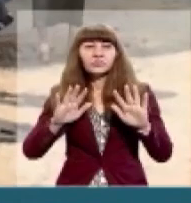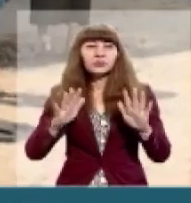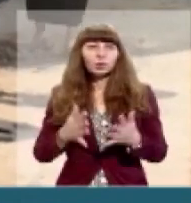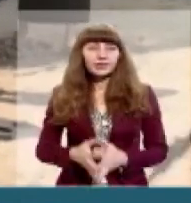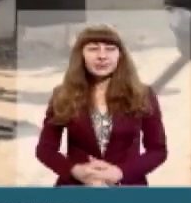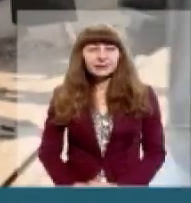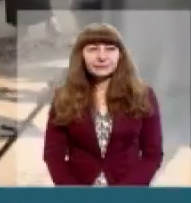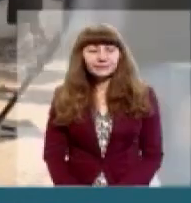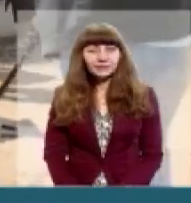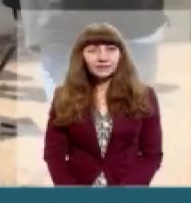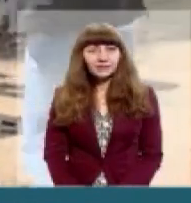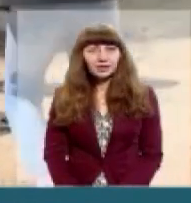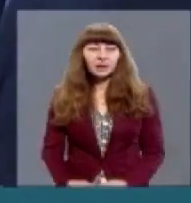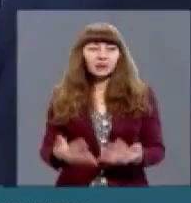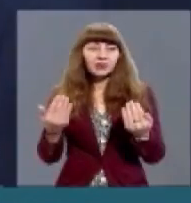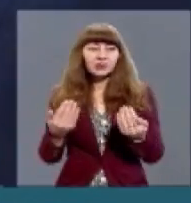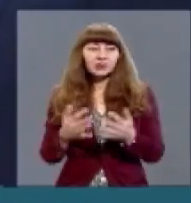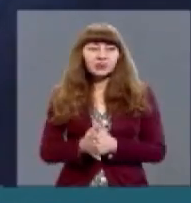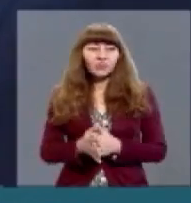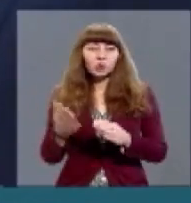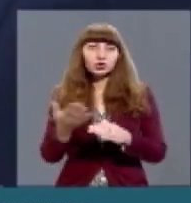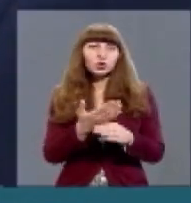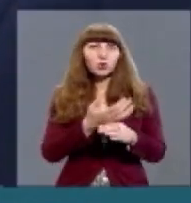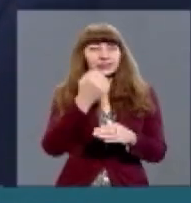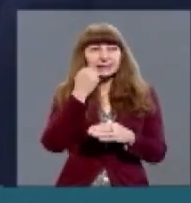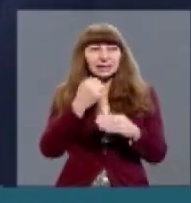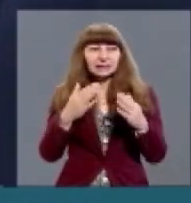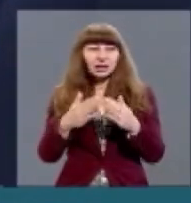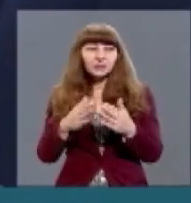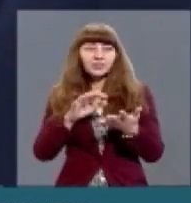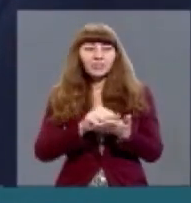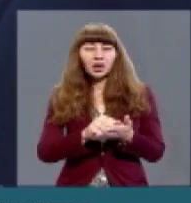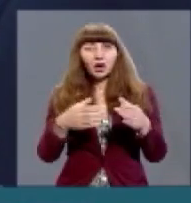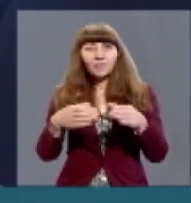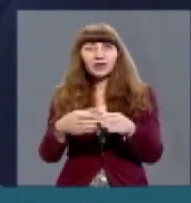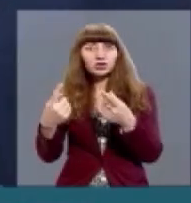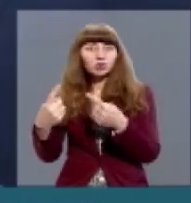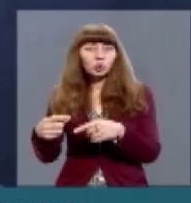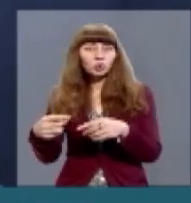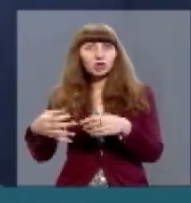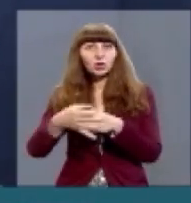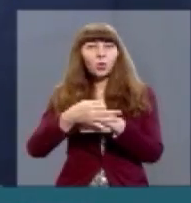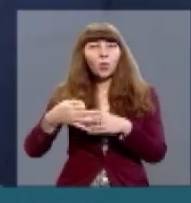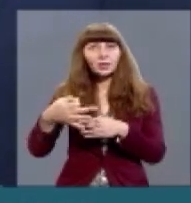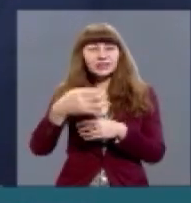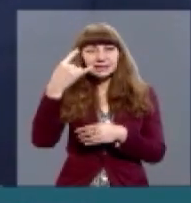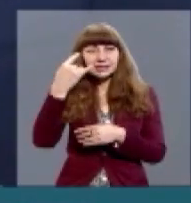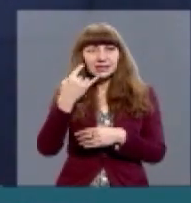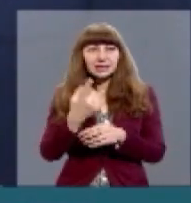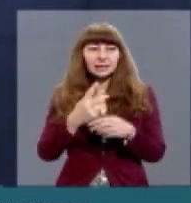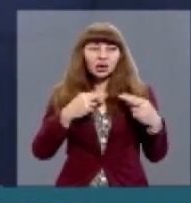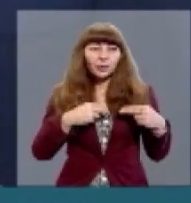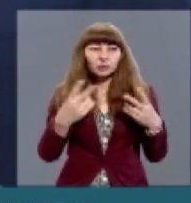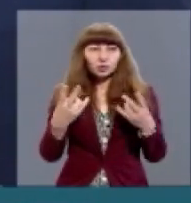күні шағын аудандардағы тұрғын үй құрылысына Қазақстанның басқа облыстарынан келген компаниялар жұмылдырылған. Облыс әкімі бұл жұмыстарға